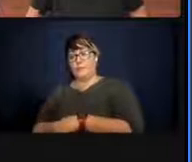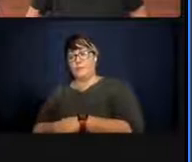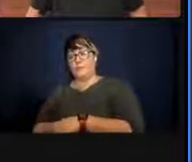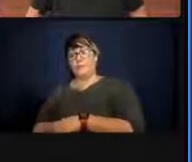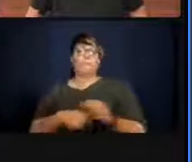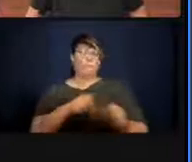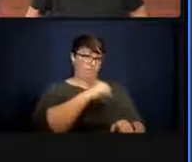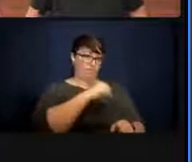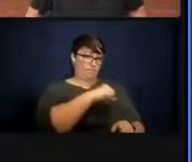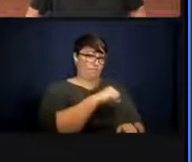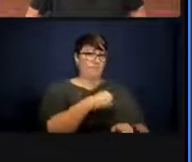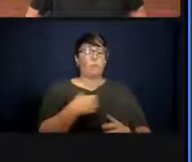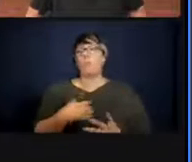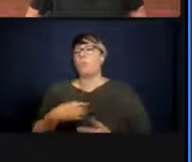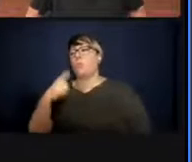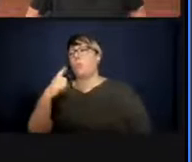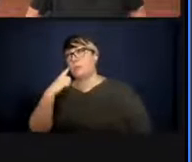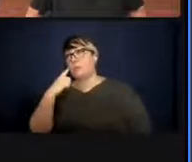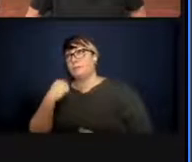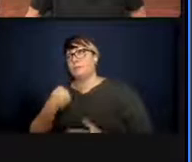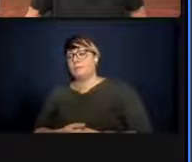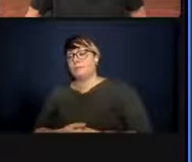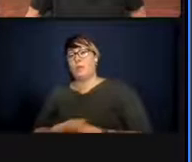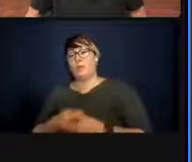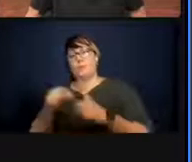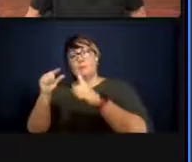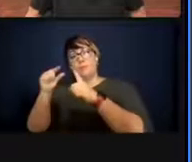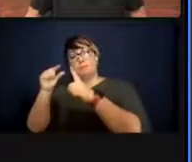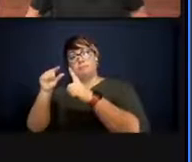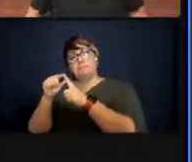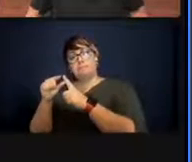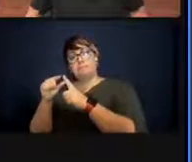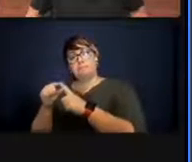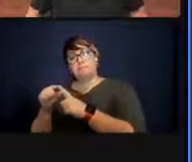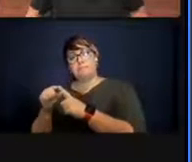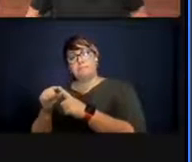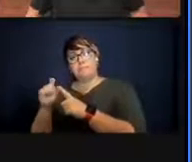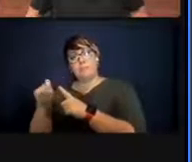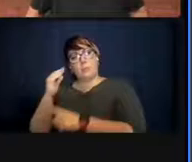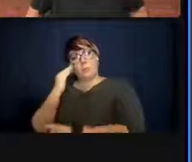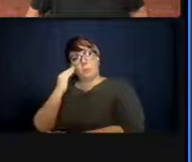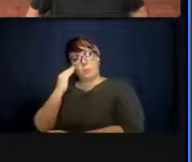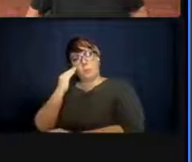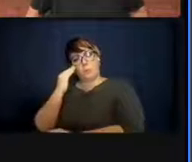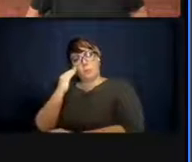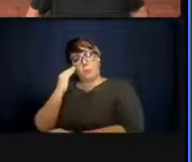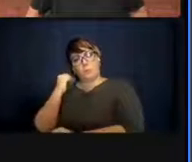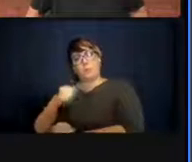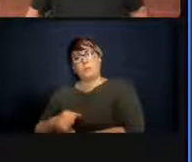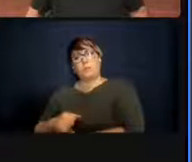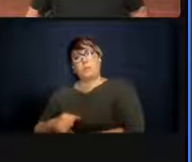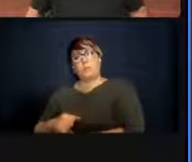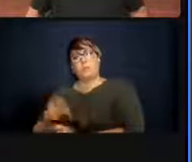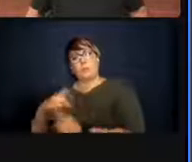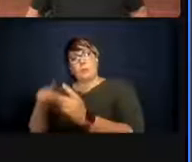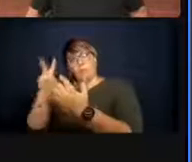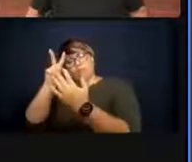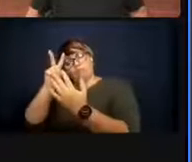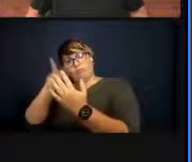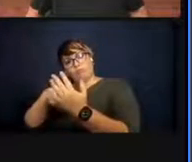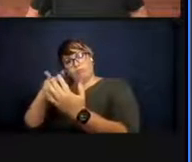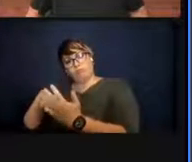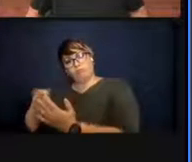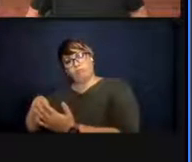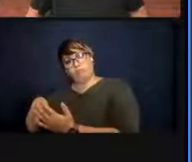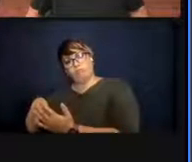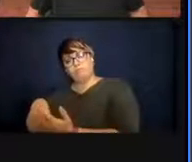تضمنون إمكانية الوصول إلى الأشخاص، وأعتقد أننا من خلال النص يجب علينا أن نعي هذا الموضوع، لأنه عندما يقرأ